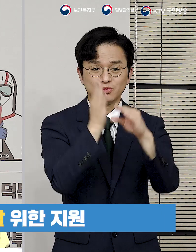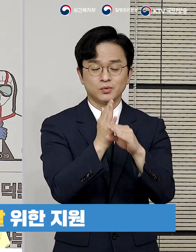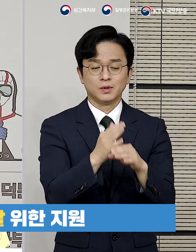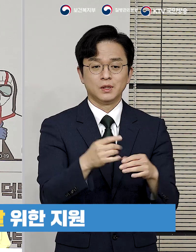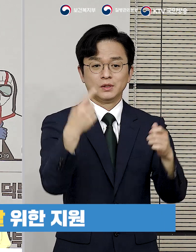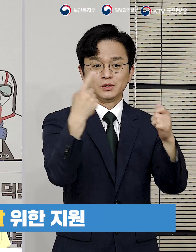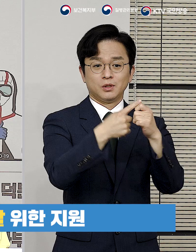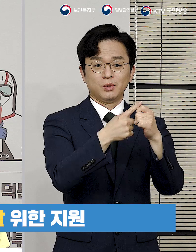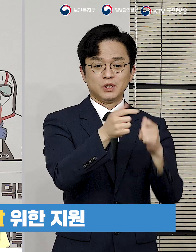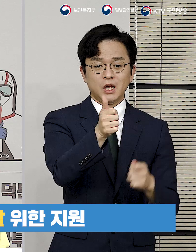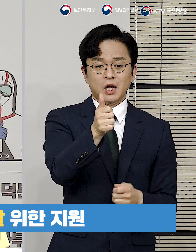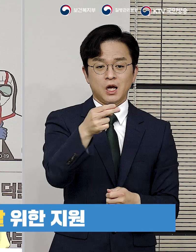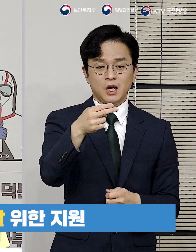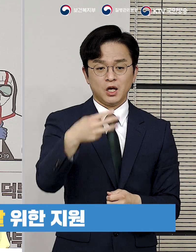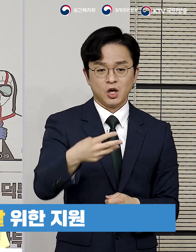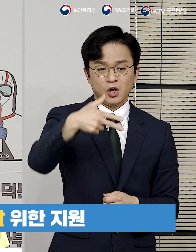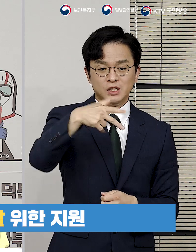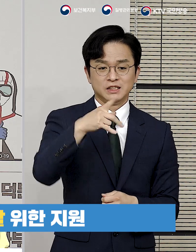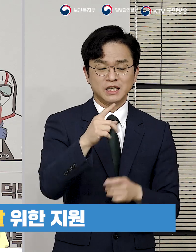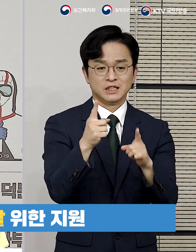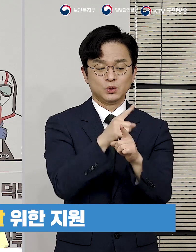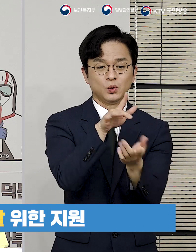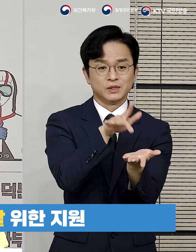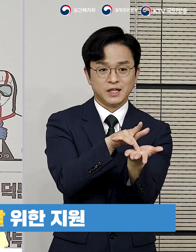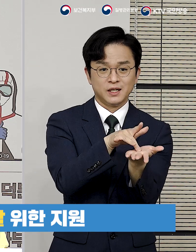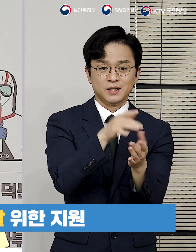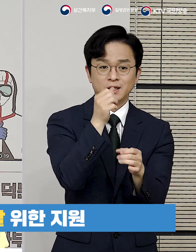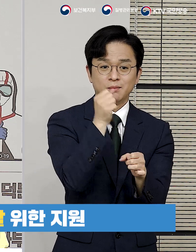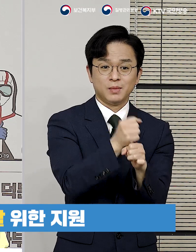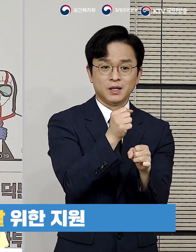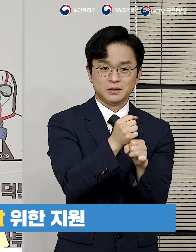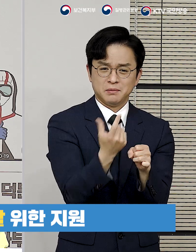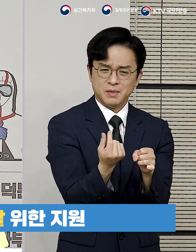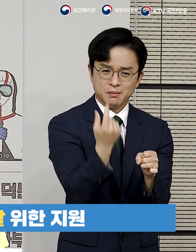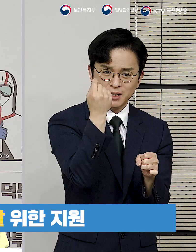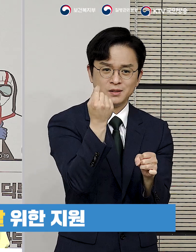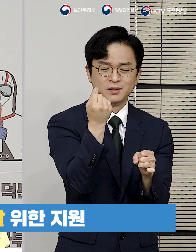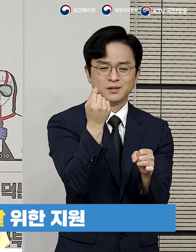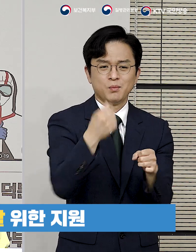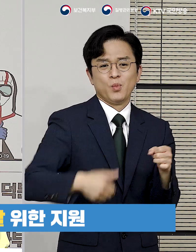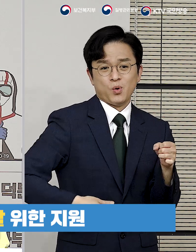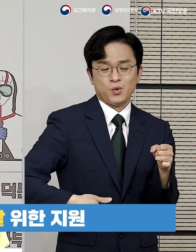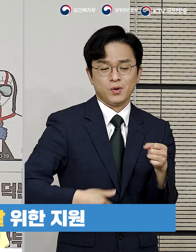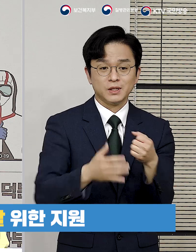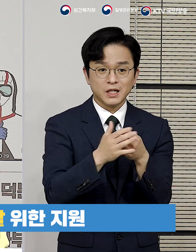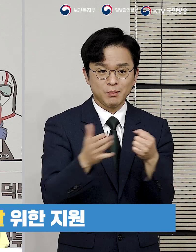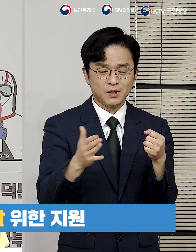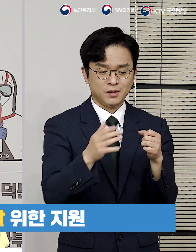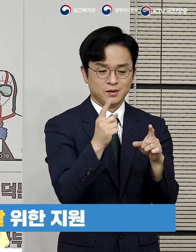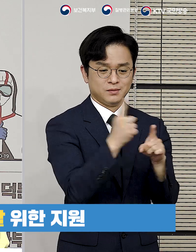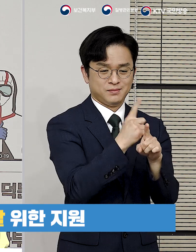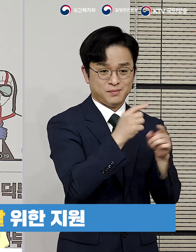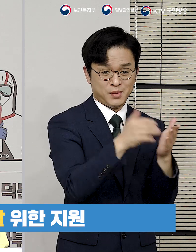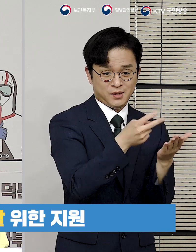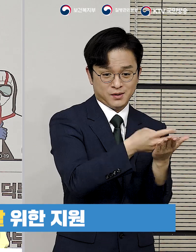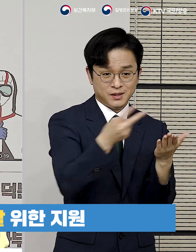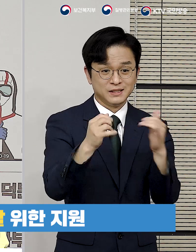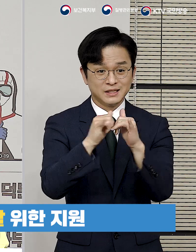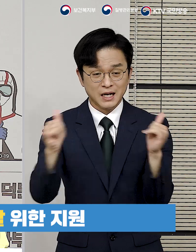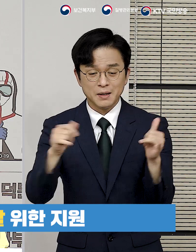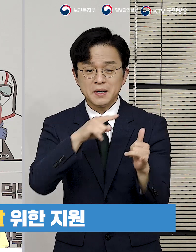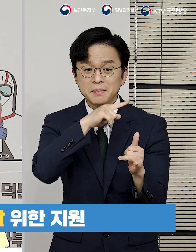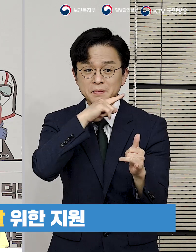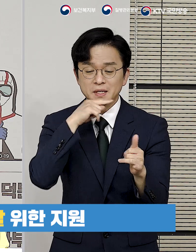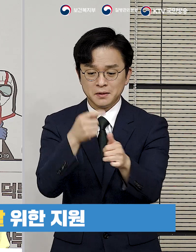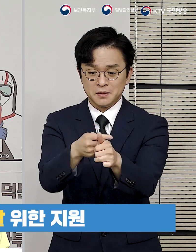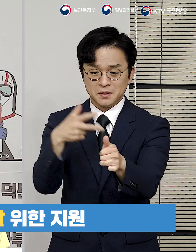번째로 코로나19 혈장 치료제의 신속한 개발을 위해 완치자의 혈장을 최대한